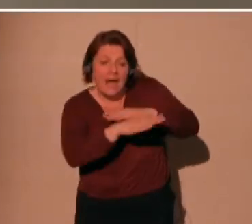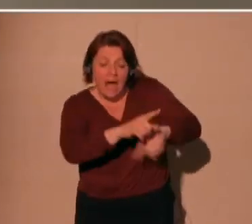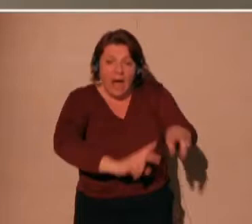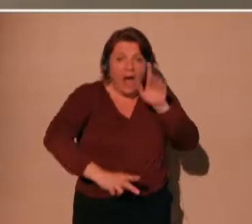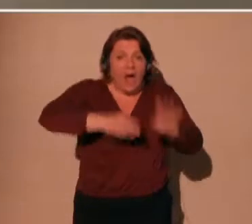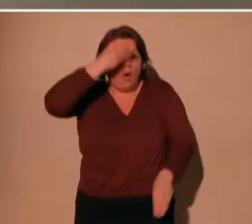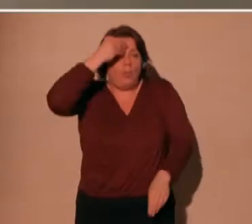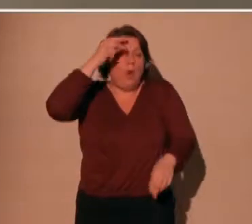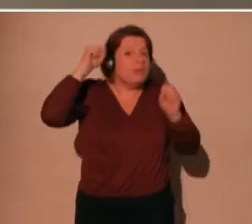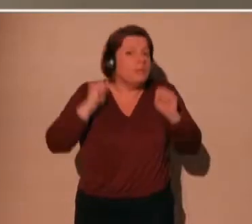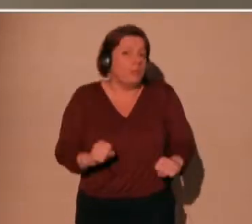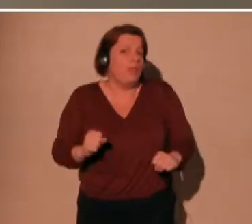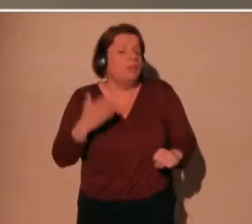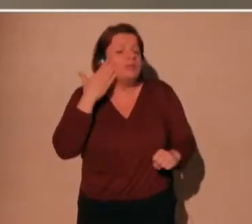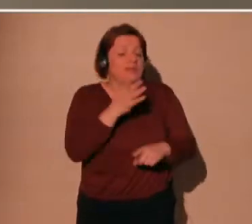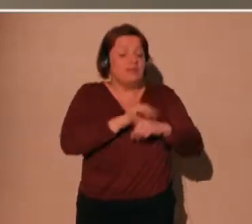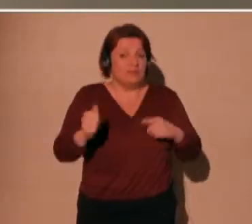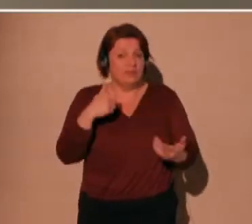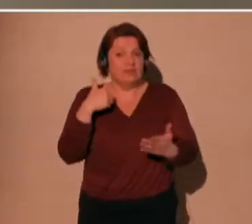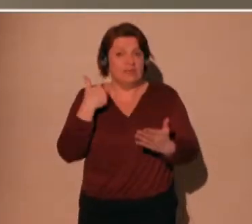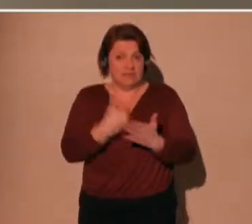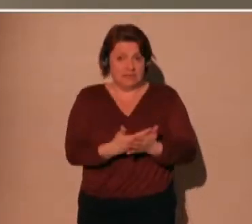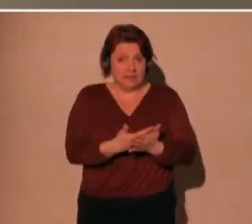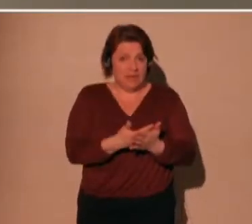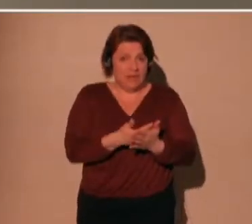on établit un lien entre